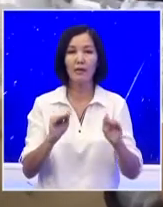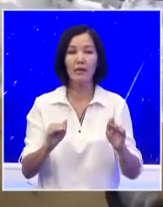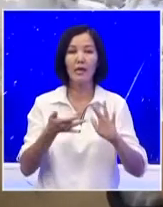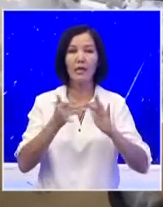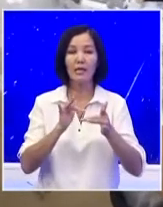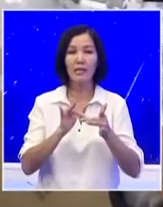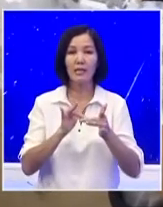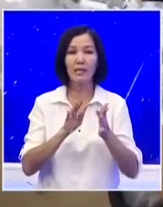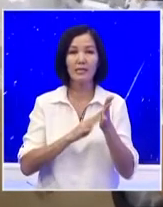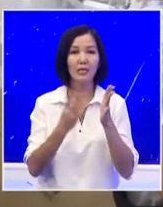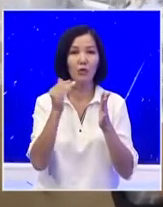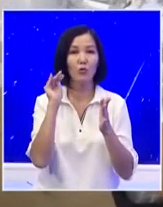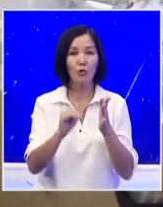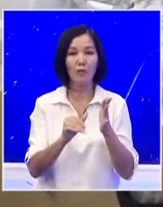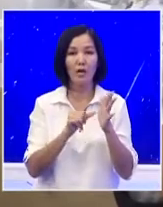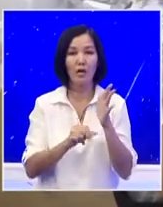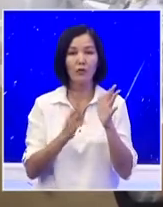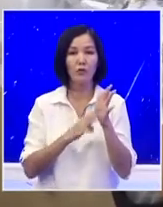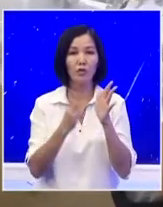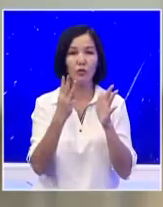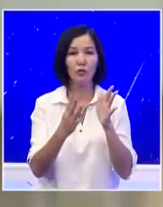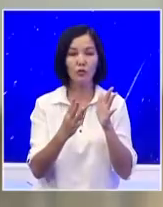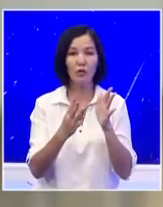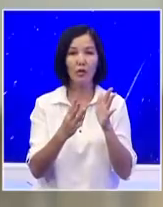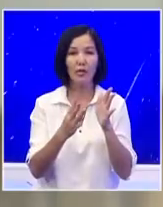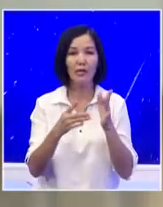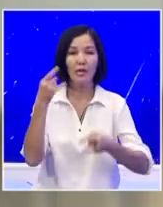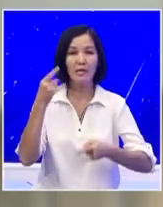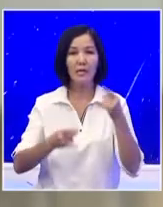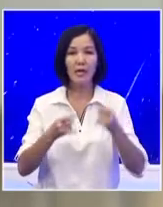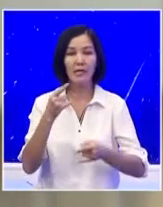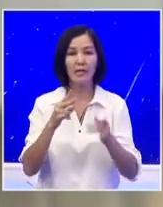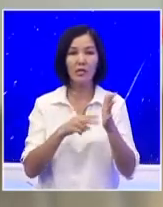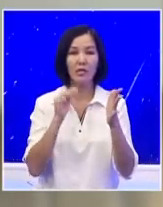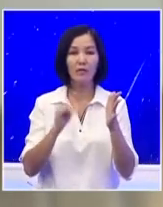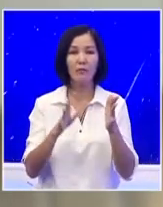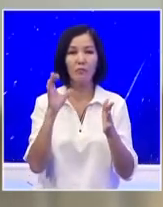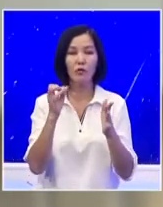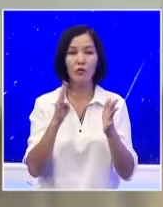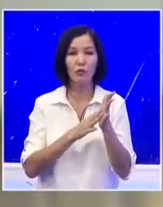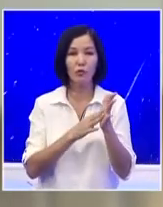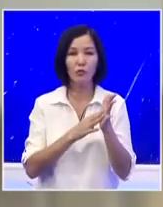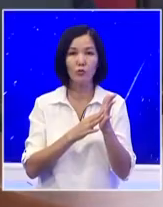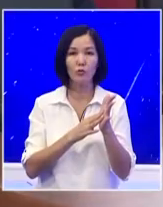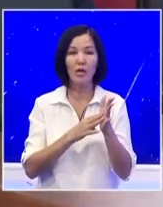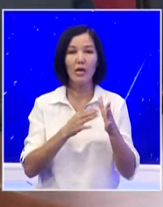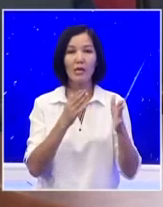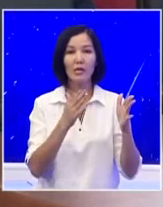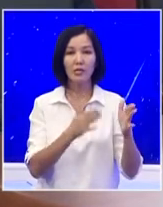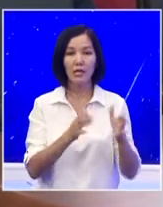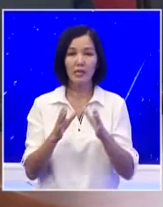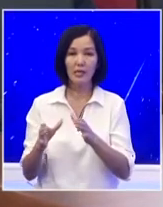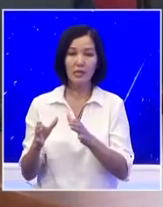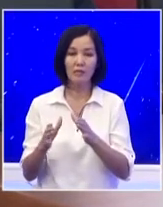интернет, тағы 84 683-ші отандық арналар арқылы, ал 7509 оқушы штаттық режимде білім